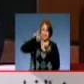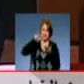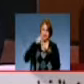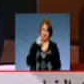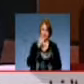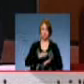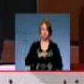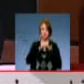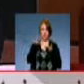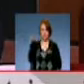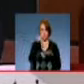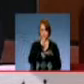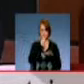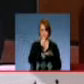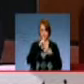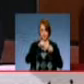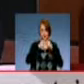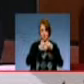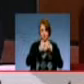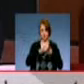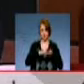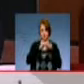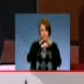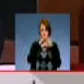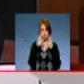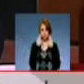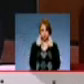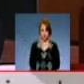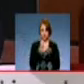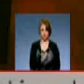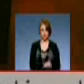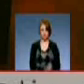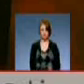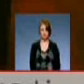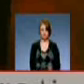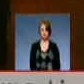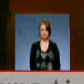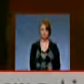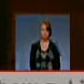الطرف الصناعي ليها. تعالوا نشوفها ونطمن عليها.